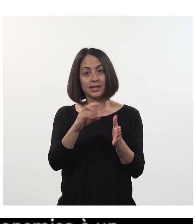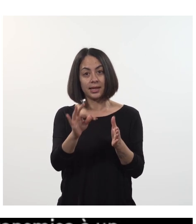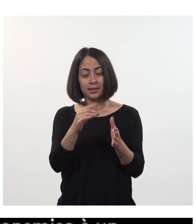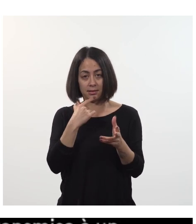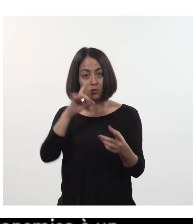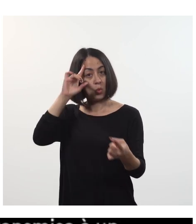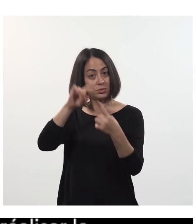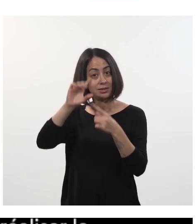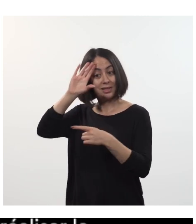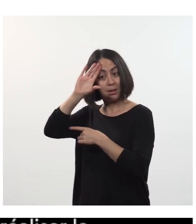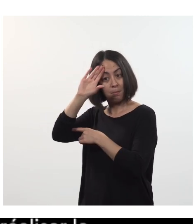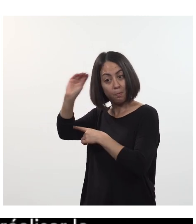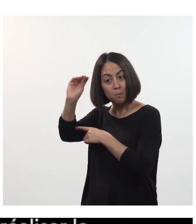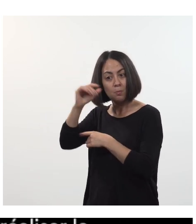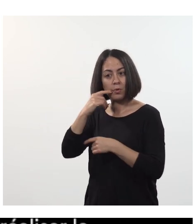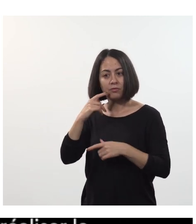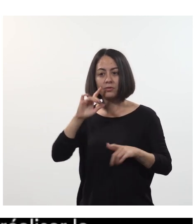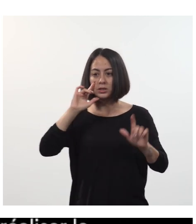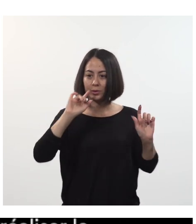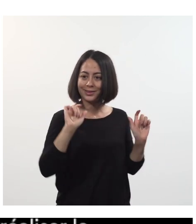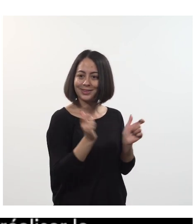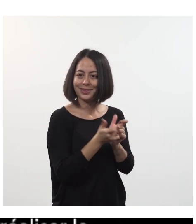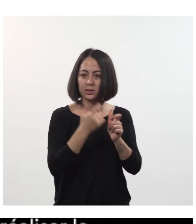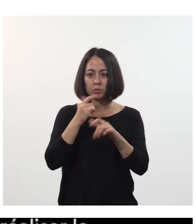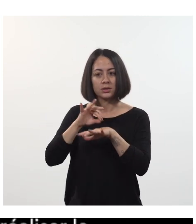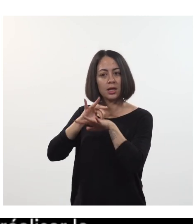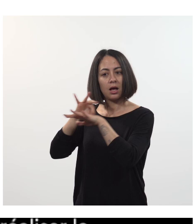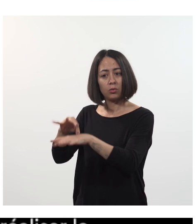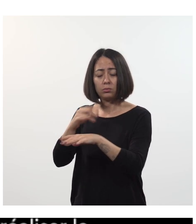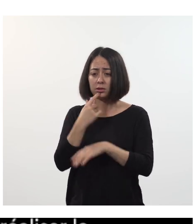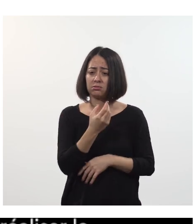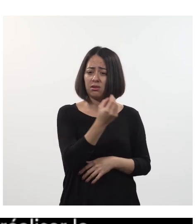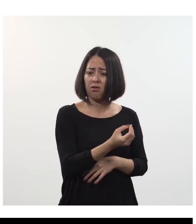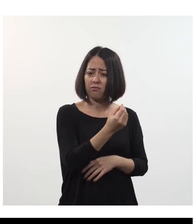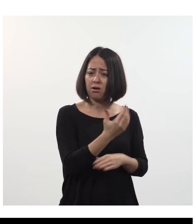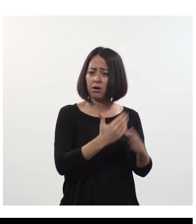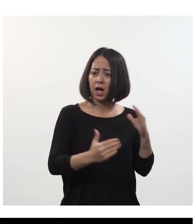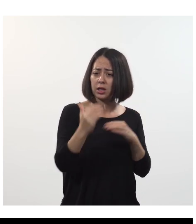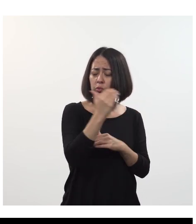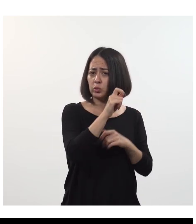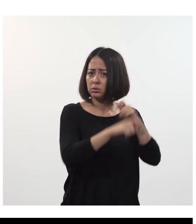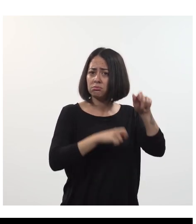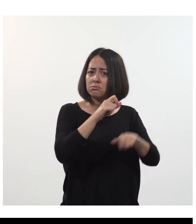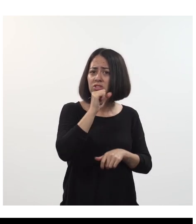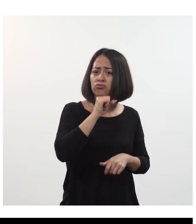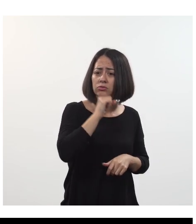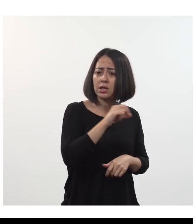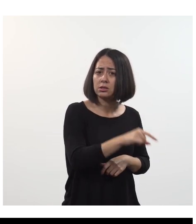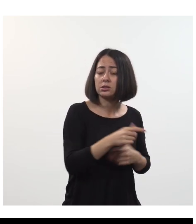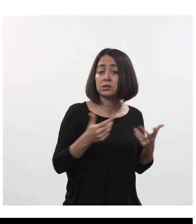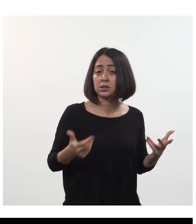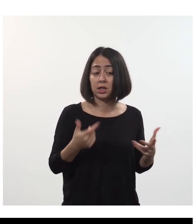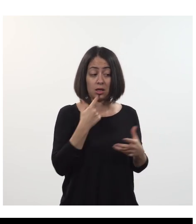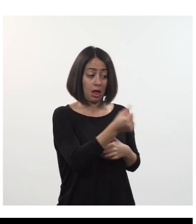le diagnostic du statut nutritionnel, aussi bien de l'adulte que de la personne âgée, qu'elle soit ou non en situation